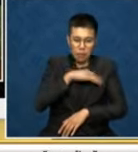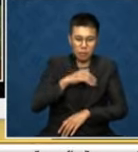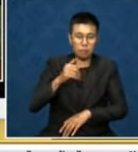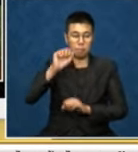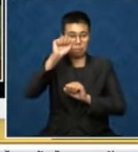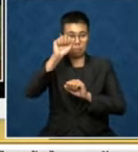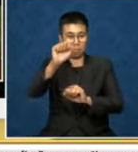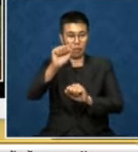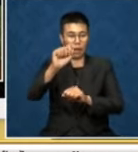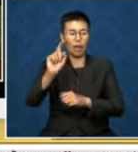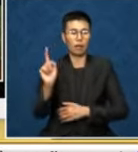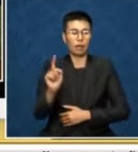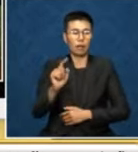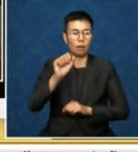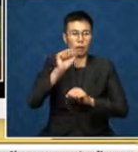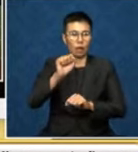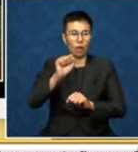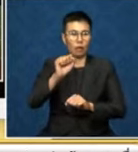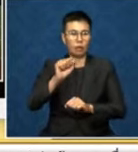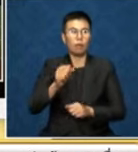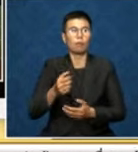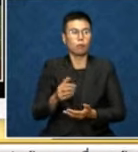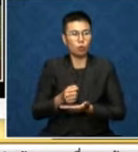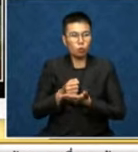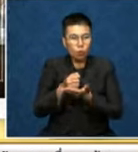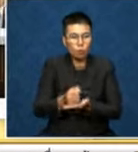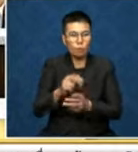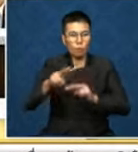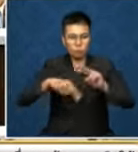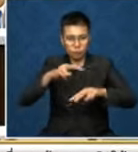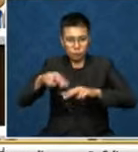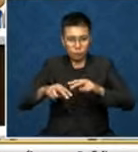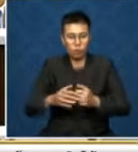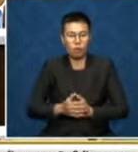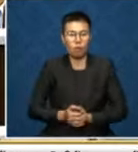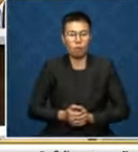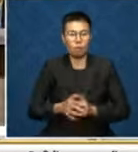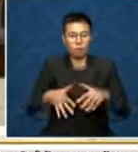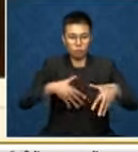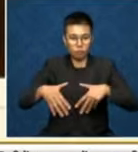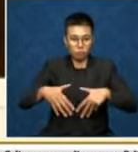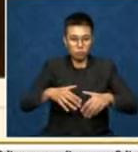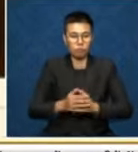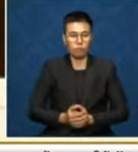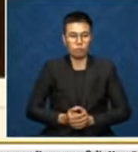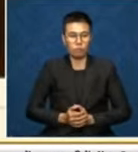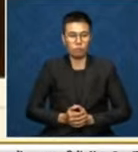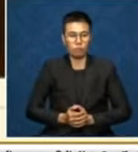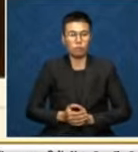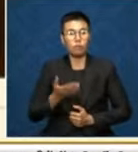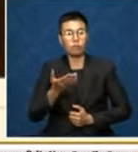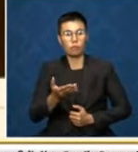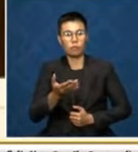ประกาศเขตภัยพิบัติให้ประชาชนด้วยครับขอบพระคุณครับ ขอบพระคุณครับท่านสุดท้ายนะครับท่านชนพัฒนาคสั่